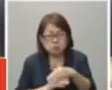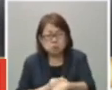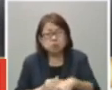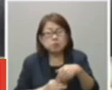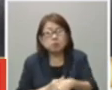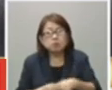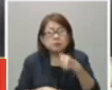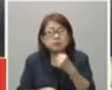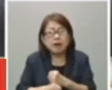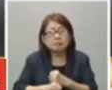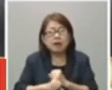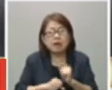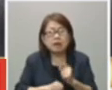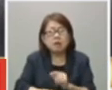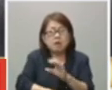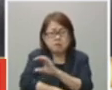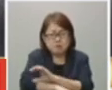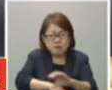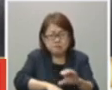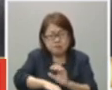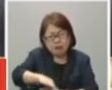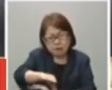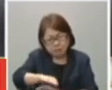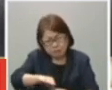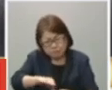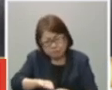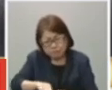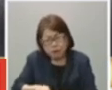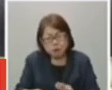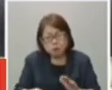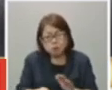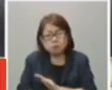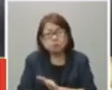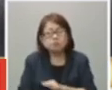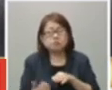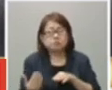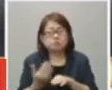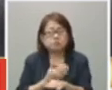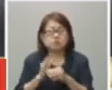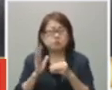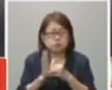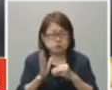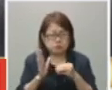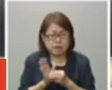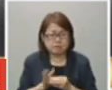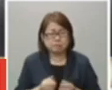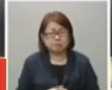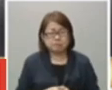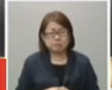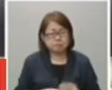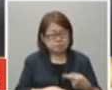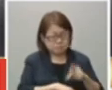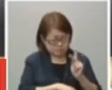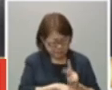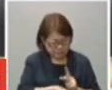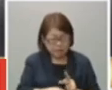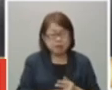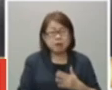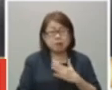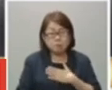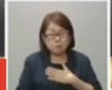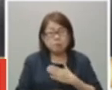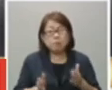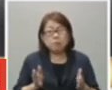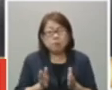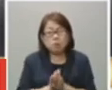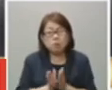ถก็ติดครับท่านประธานครับท่านประธานกับผมแล้วก็พี่น้